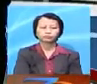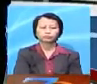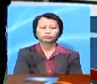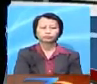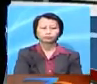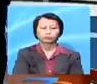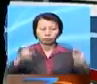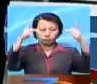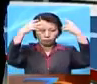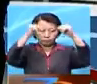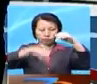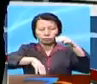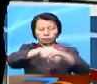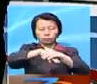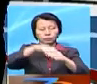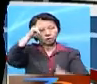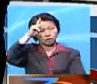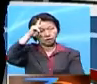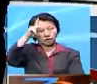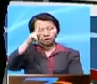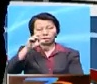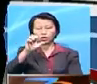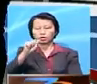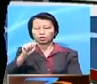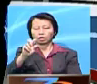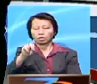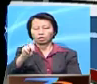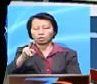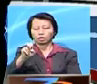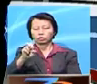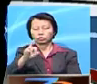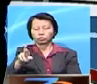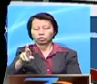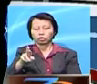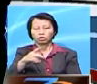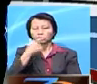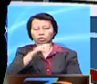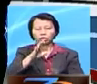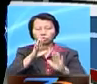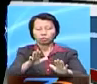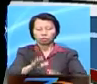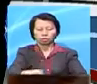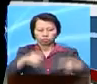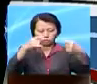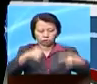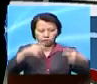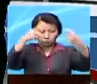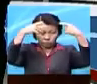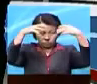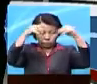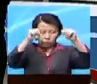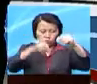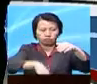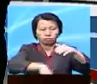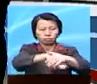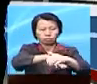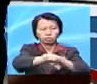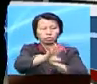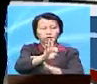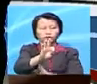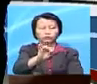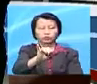Presiden Persatuan Bola Sepak Kelantan Tan Sri Anwar Musa tidak menolak untuk bertanding jawatan Presiden Persatuan Bola Sepak